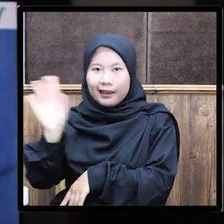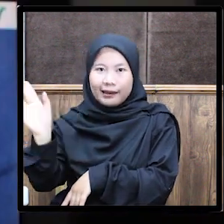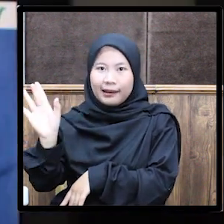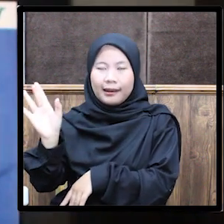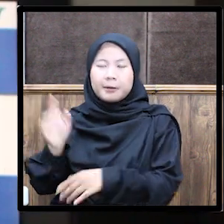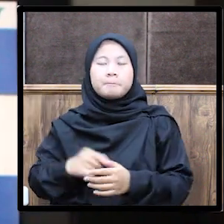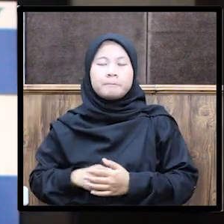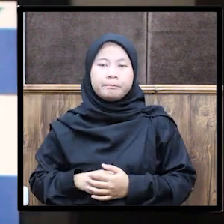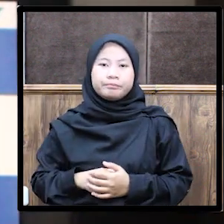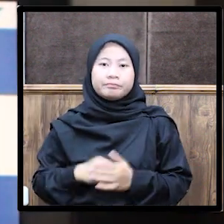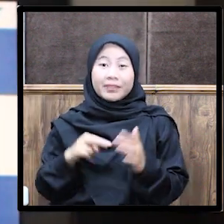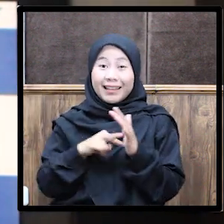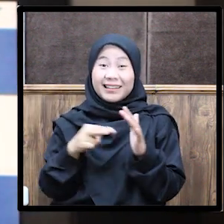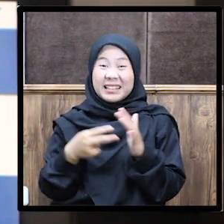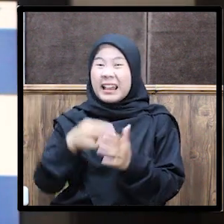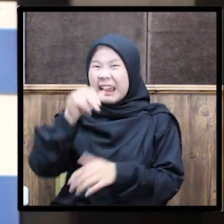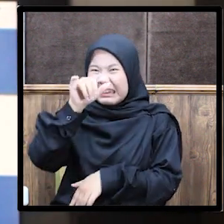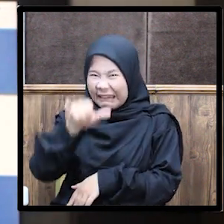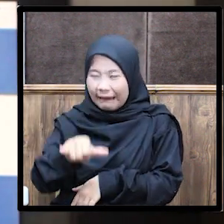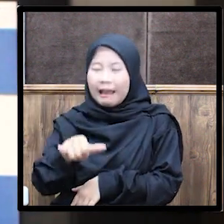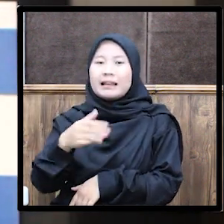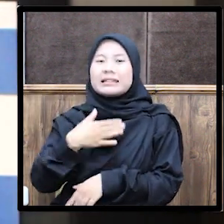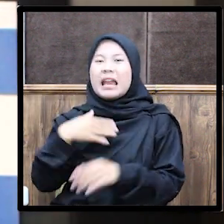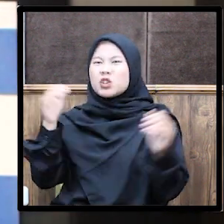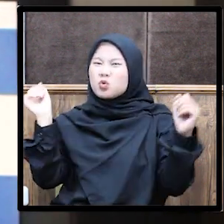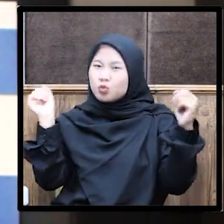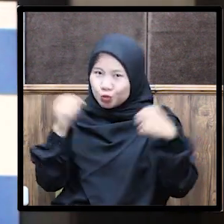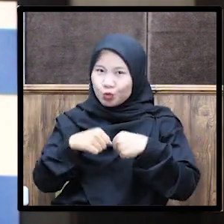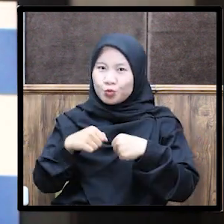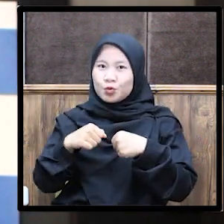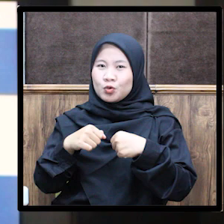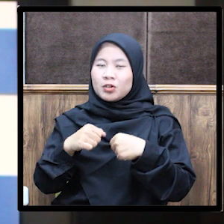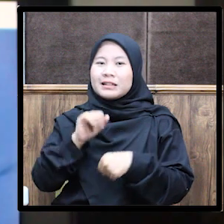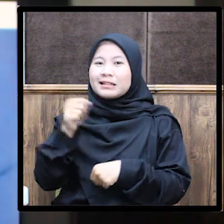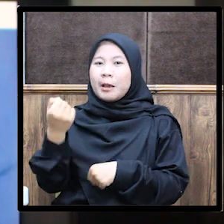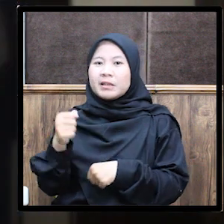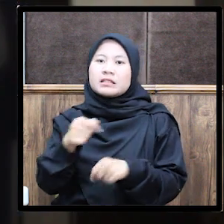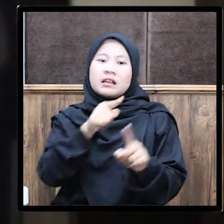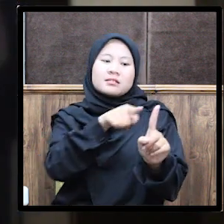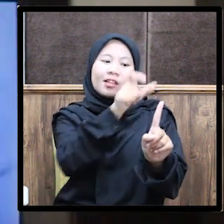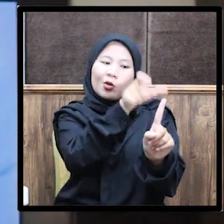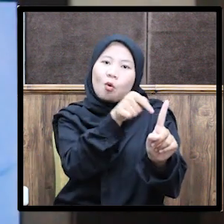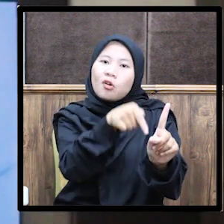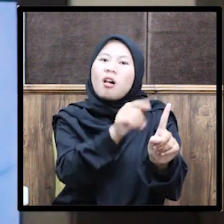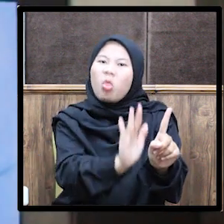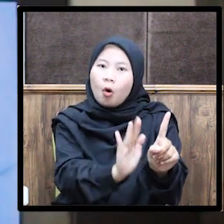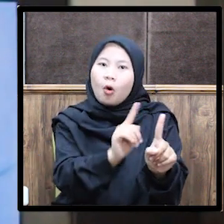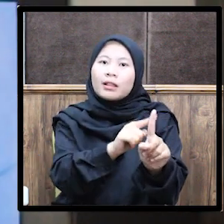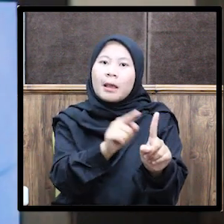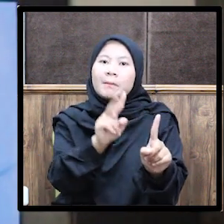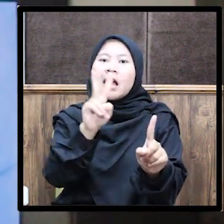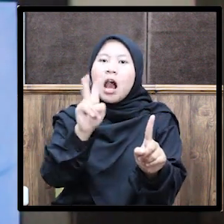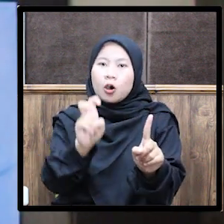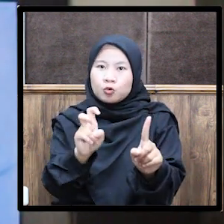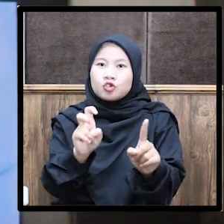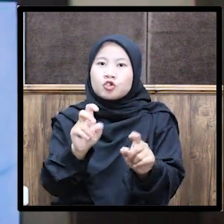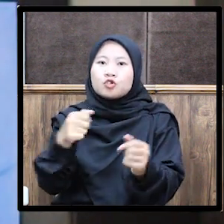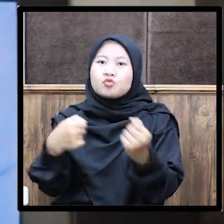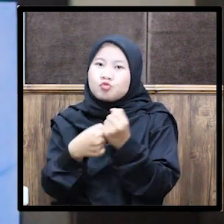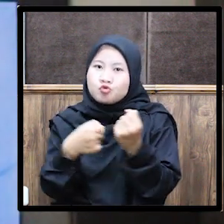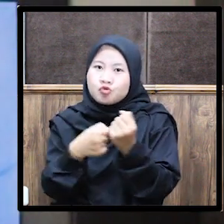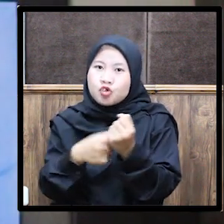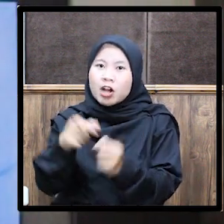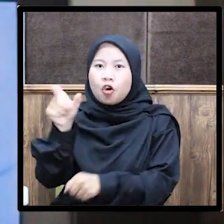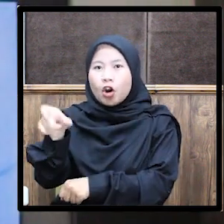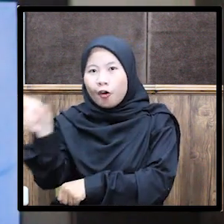Nah, artinya sekali lagi saya sepakat bahwa tidak bisa kemudian satu pihak, tapi dua pihak. Nah, berkaitan dengan proses pendidikan politik di partai politik,